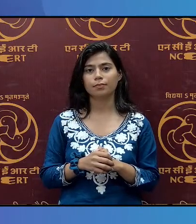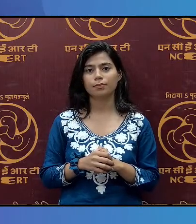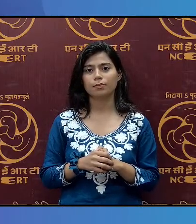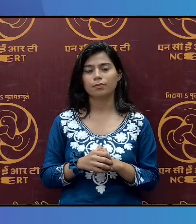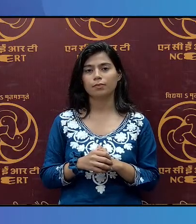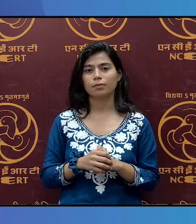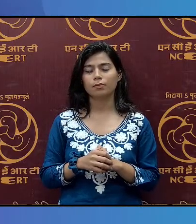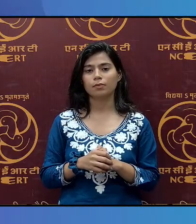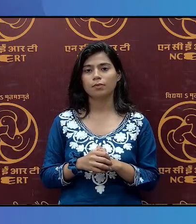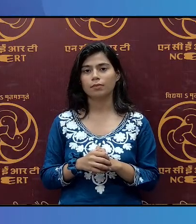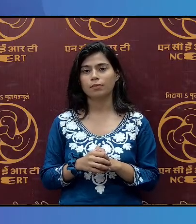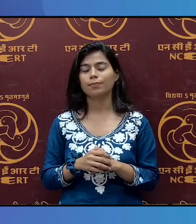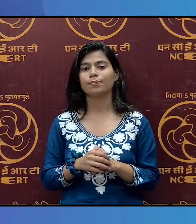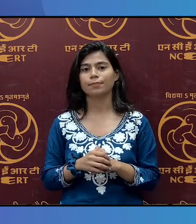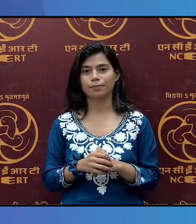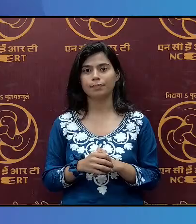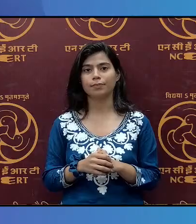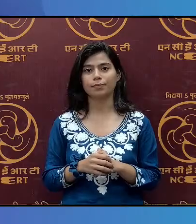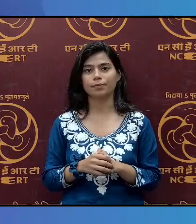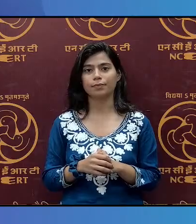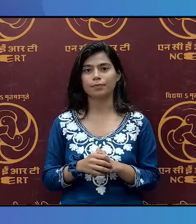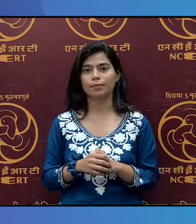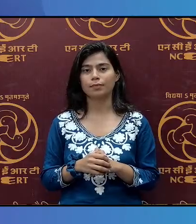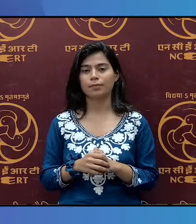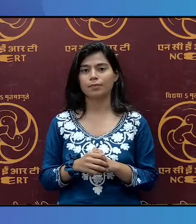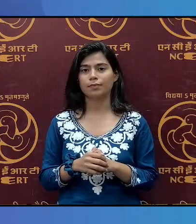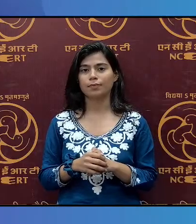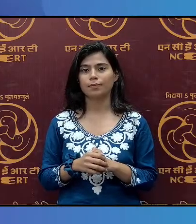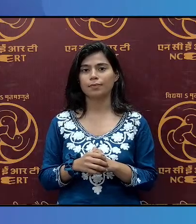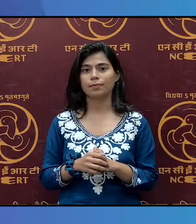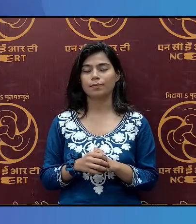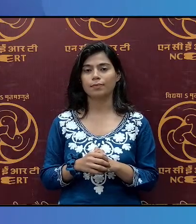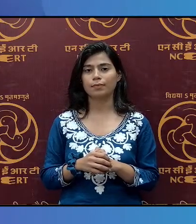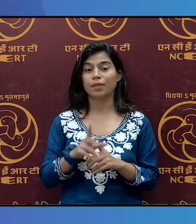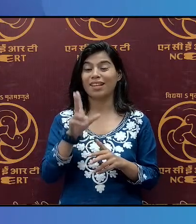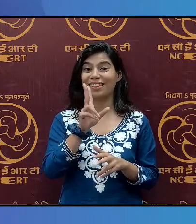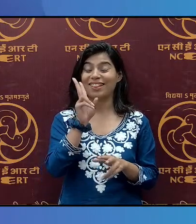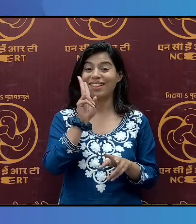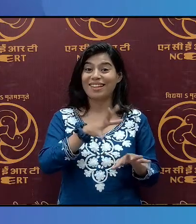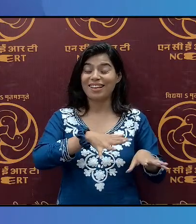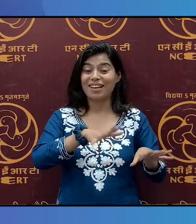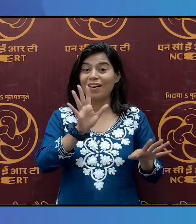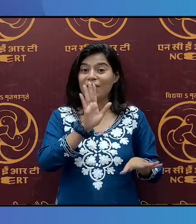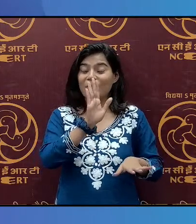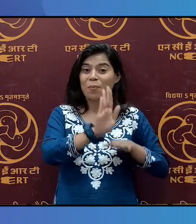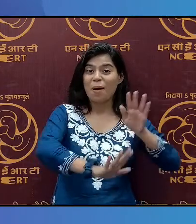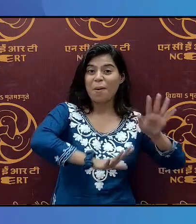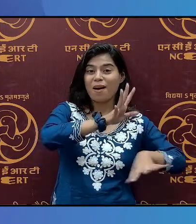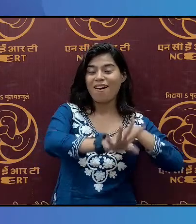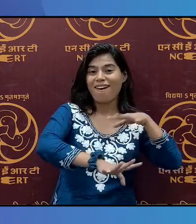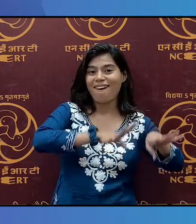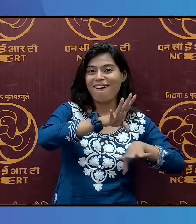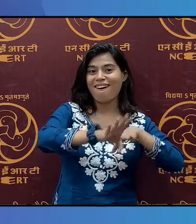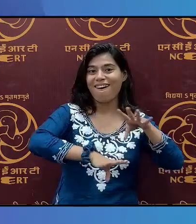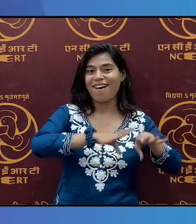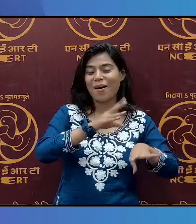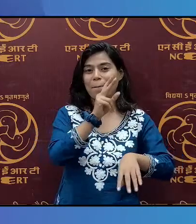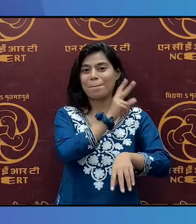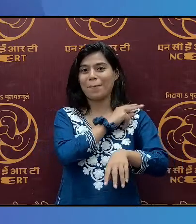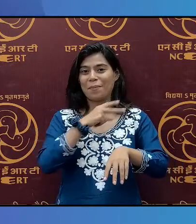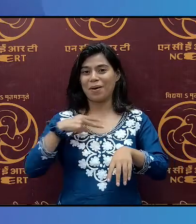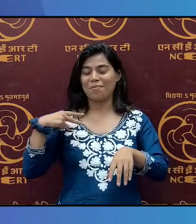Davis sir, आपसे जी. Unmute sir. Cheetah is considered to be the fastest animal in the